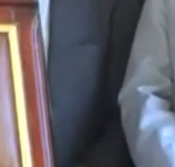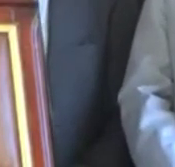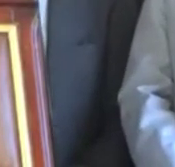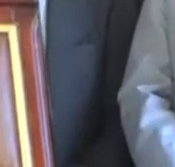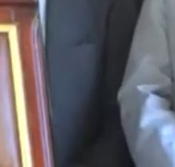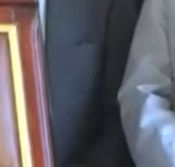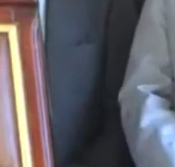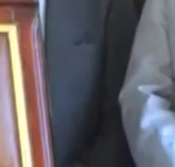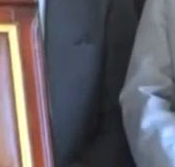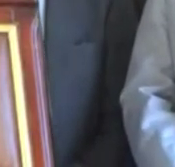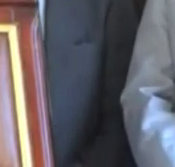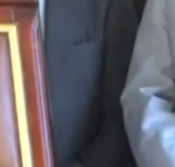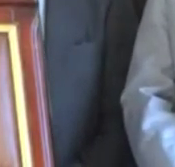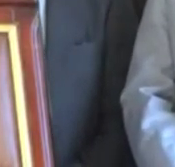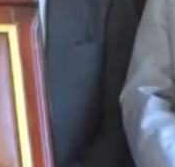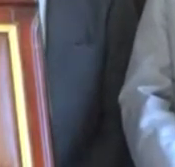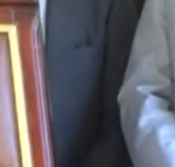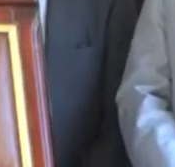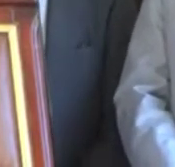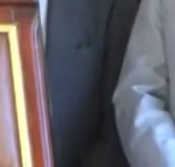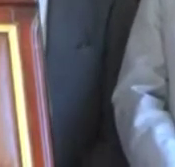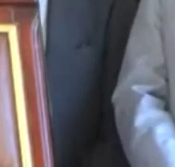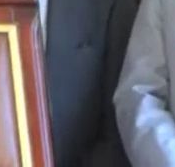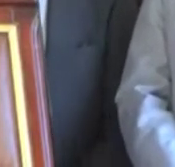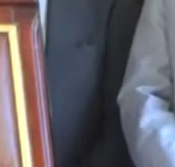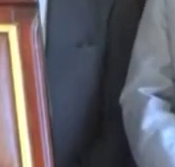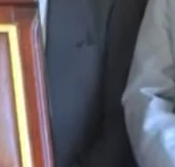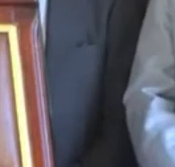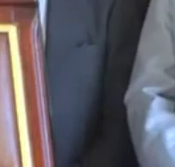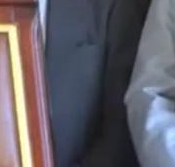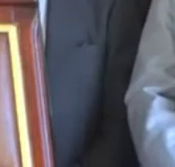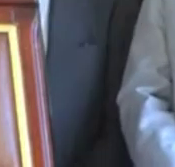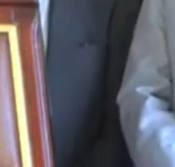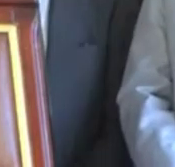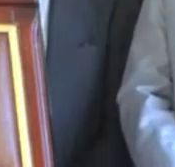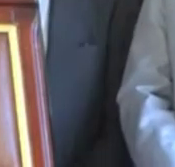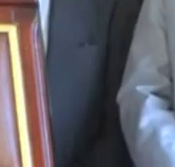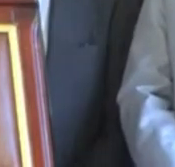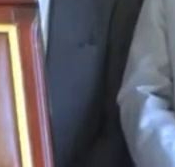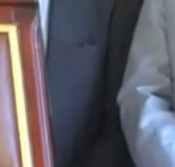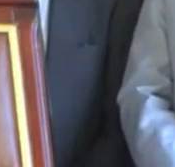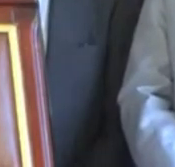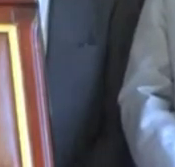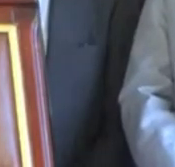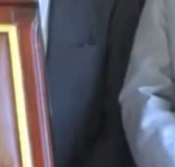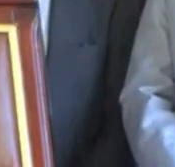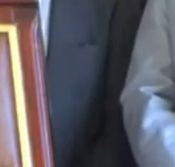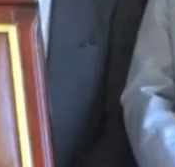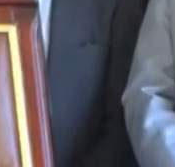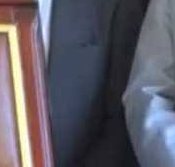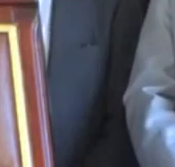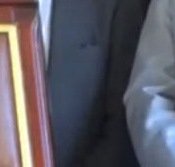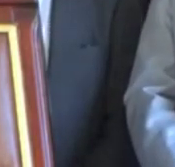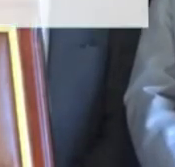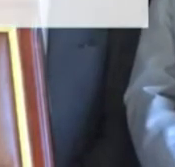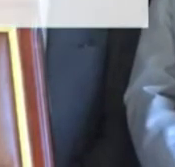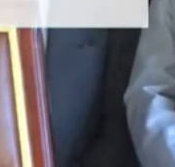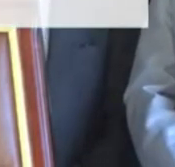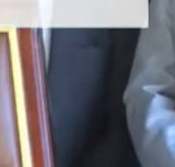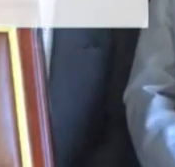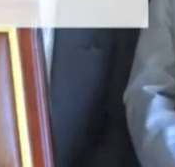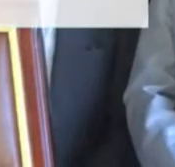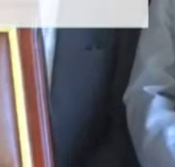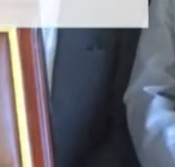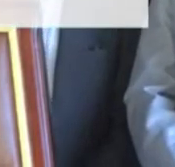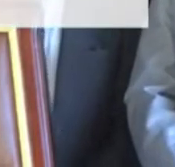quantité baptiste qui fait du 1er décembre au 21 février et combien